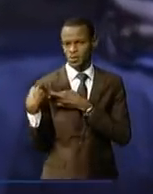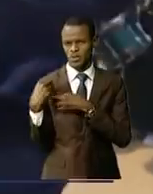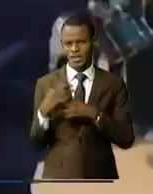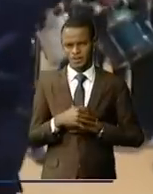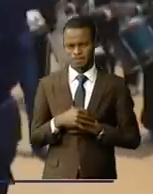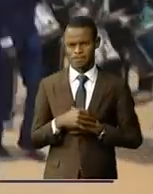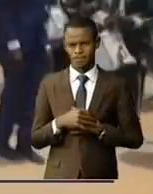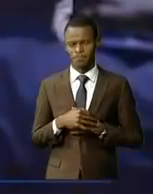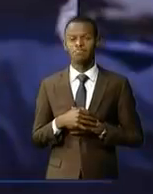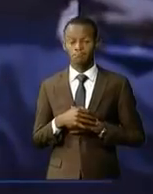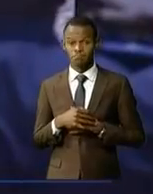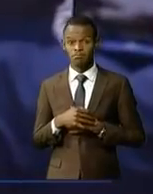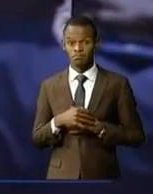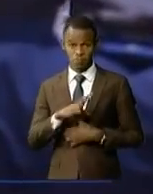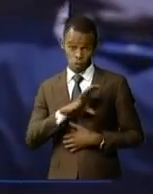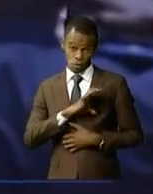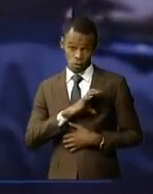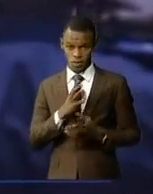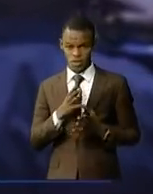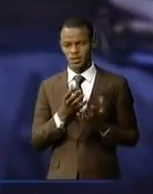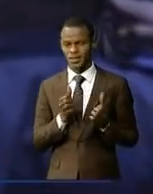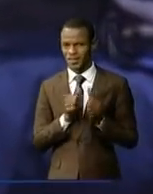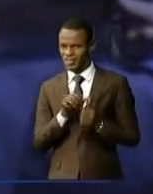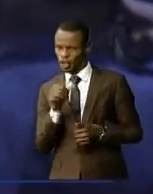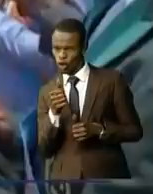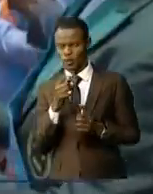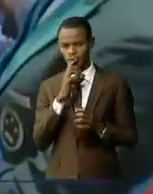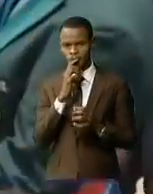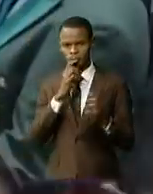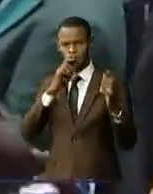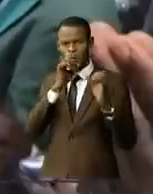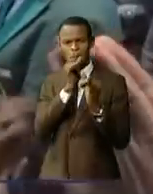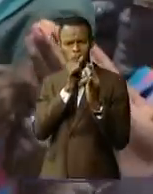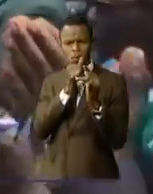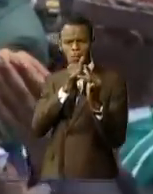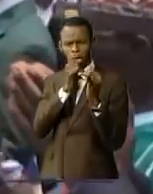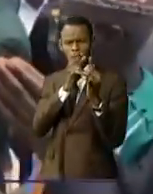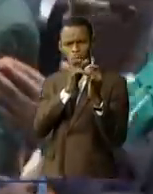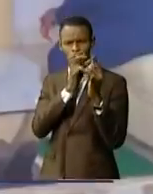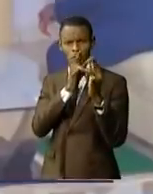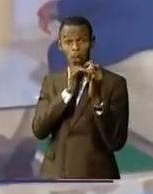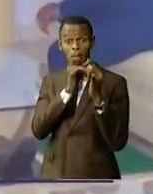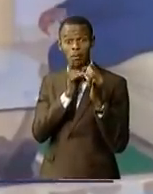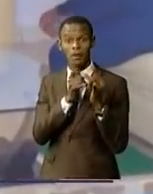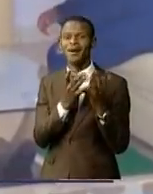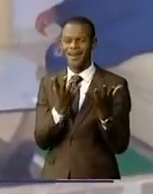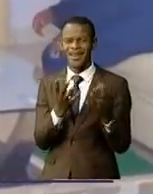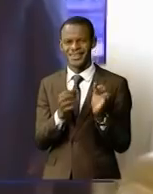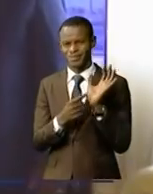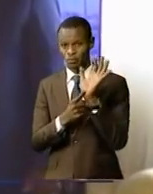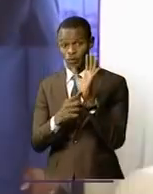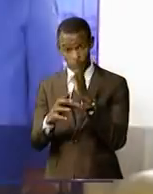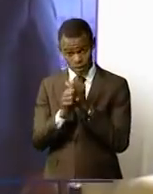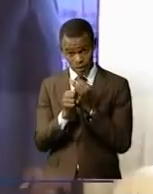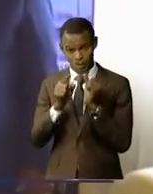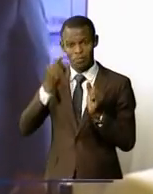Au nom de la police, fanfare kimbanguiste était au rendez-vous pour accueillir les premiers ministres représentants personnels du chef de l'État à ces